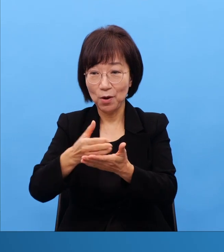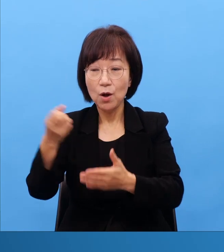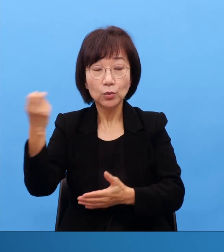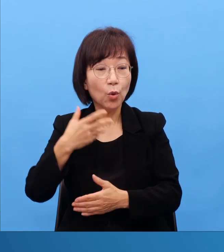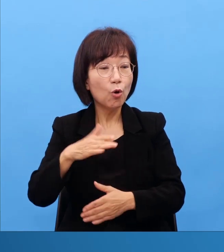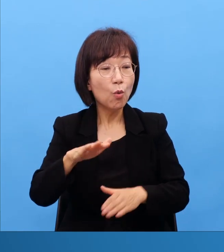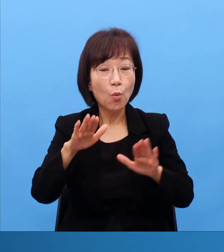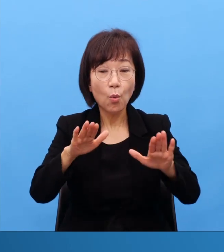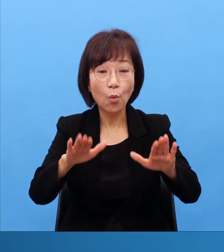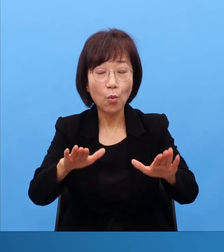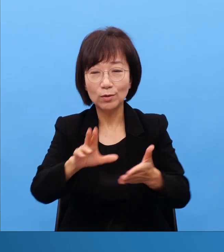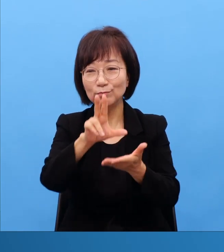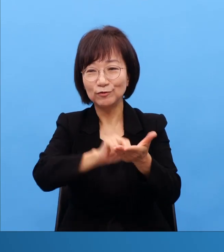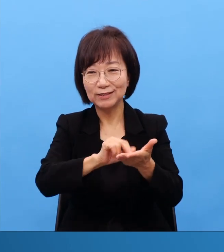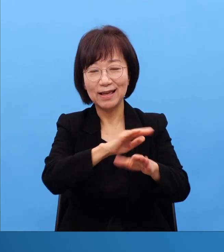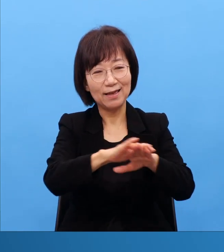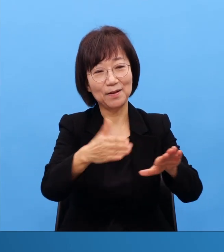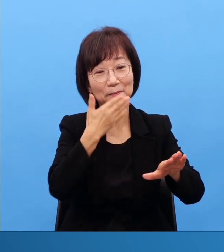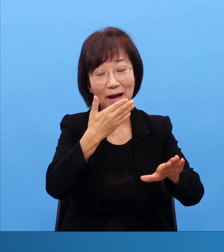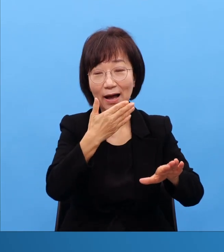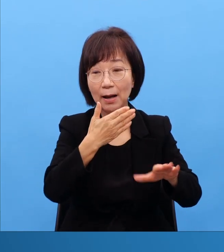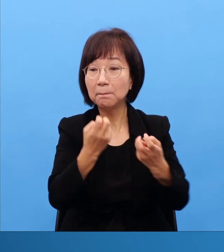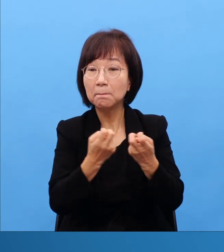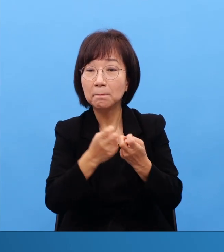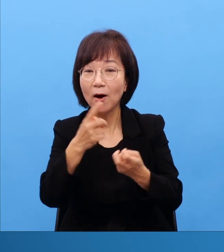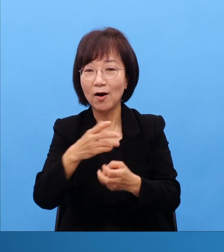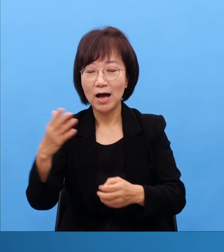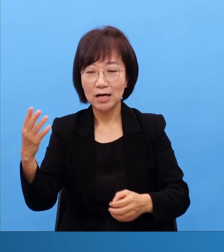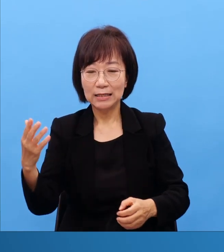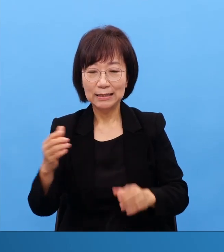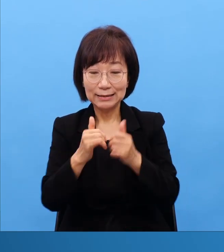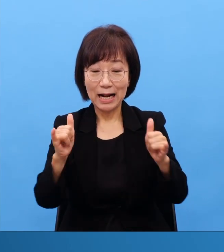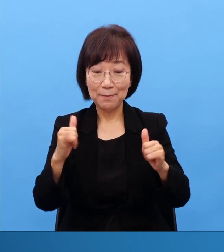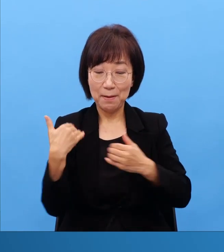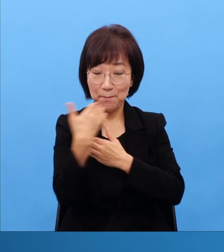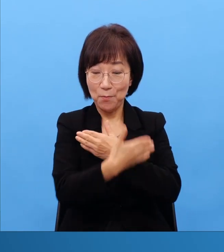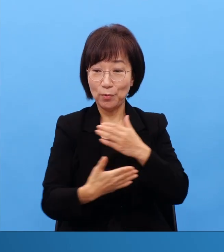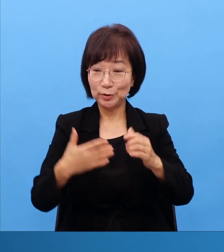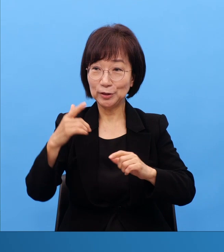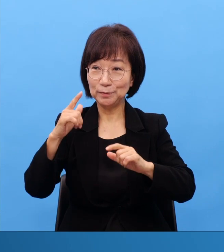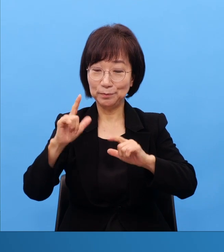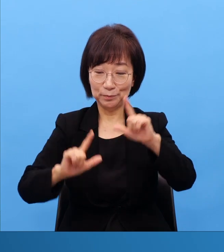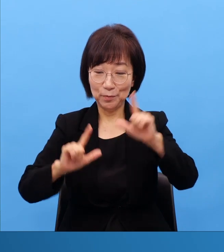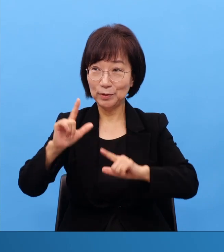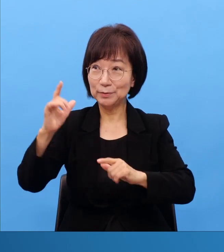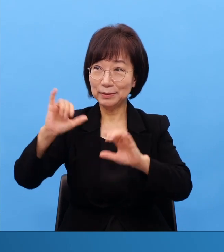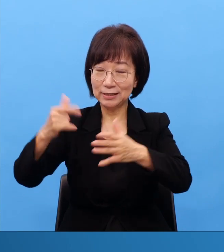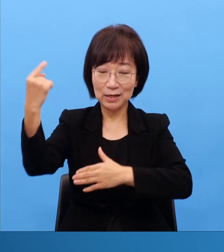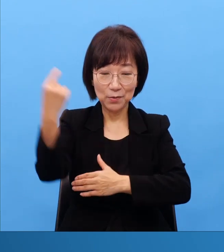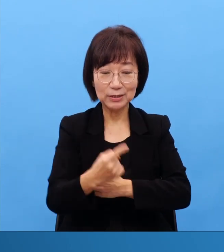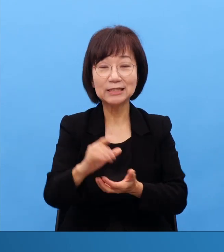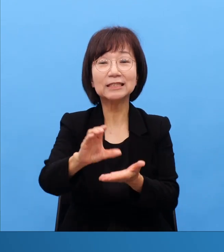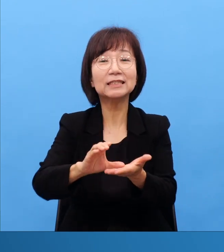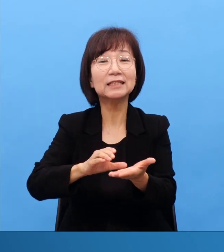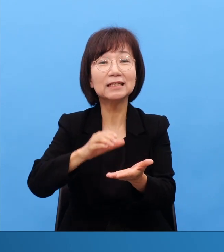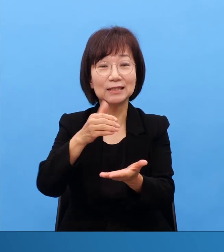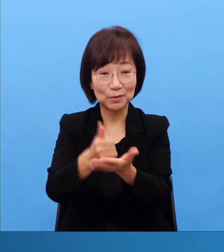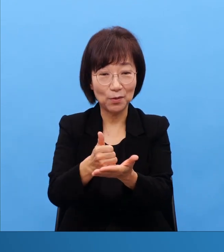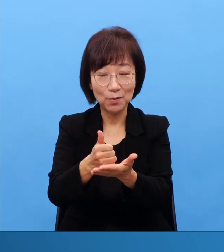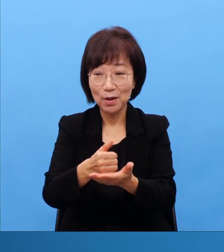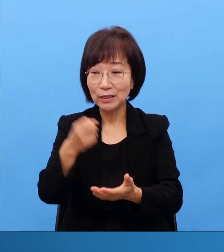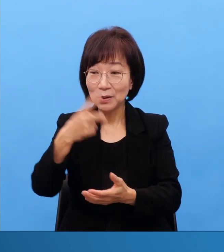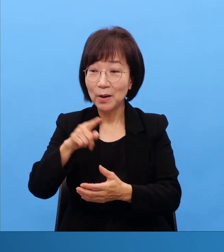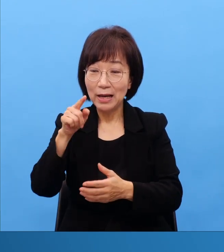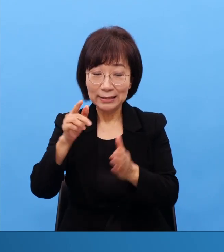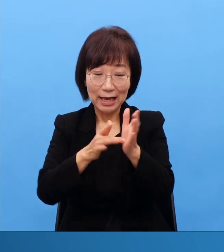있습니다. 성육신하신 그리스도. You can solve your problems of today. He is the Christ who came. 지금 그 incarnate. 이름으로 기도하면 응답